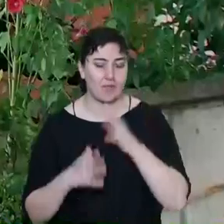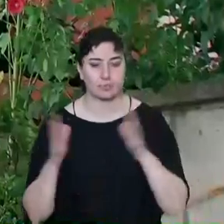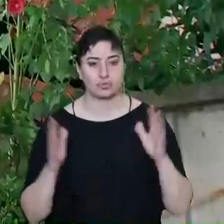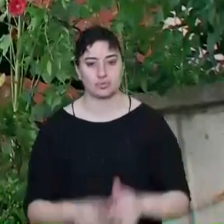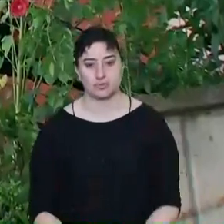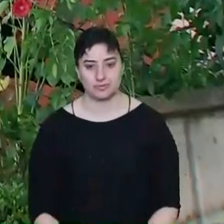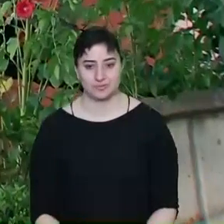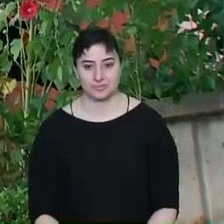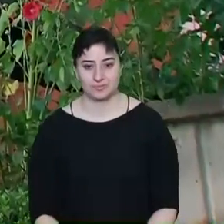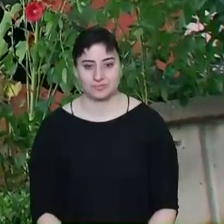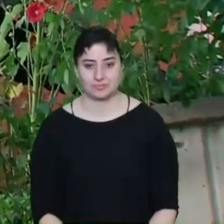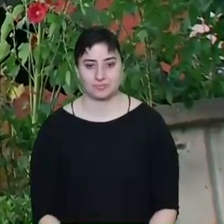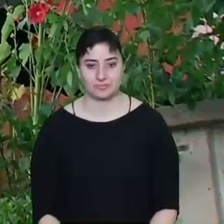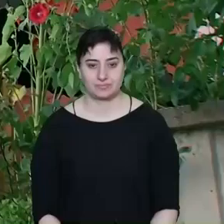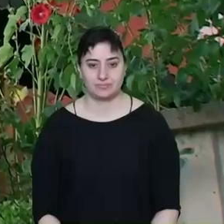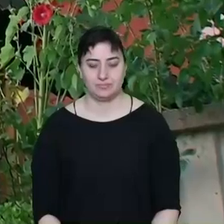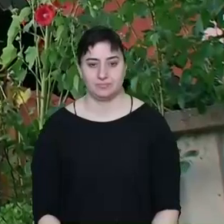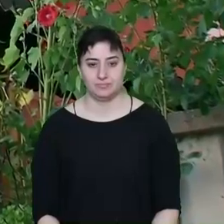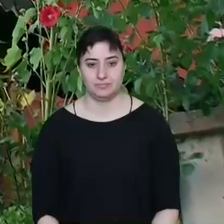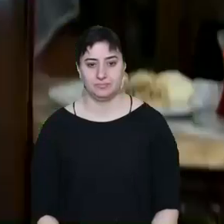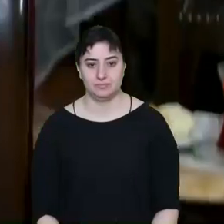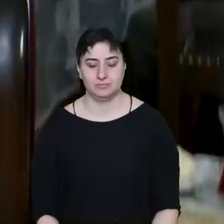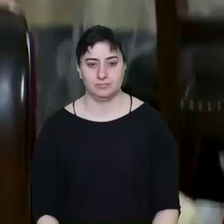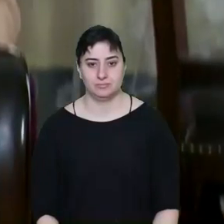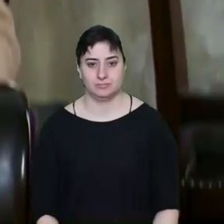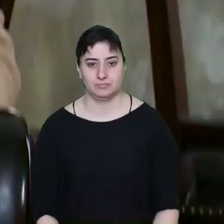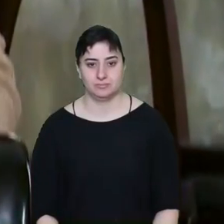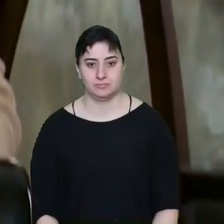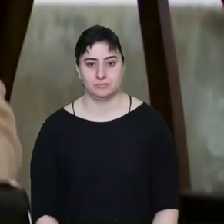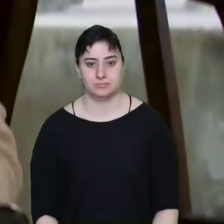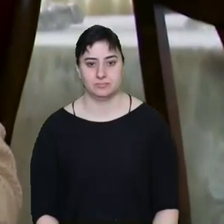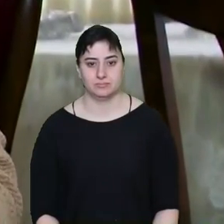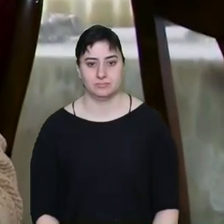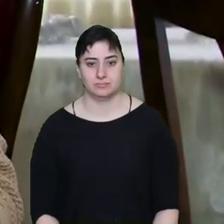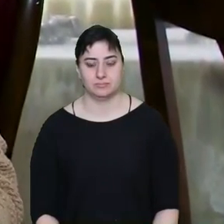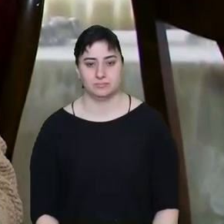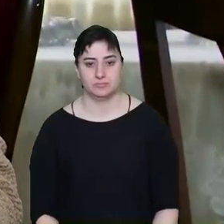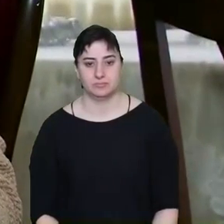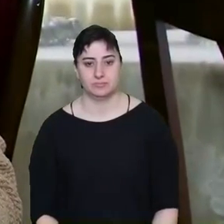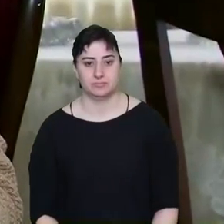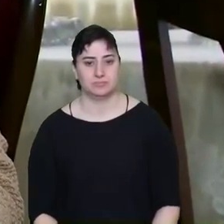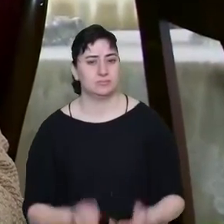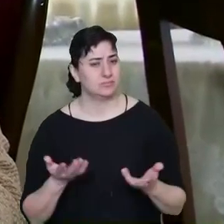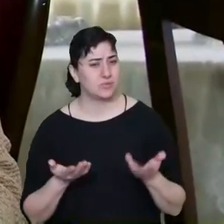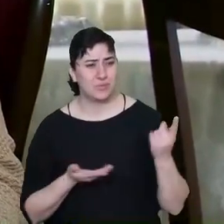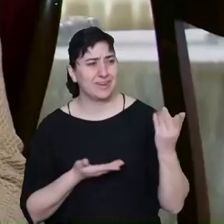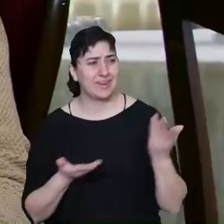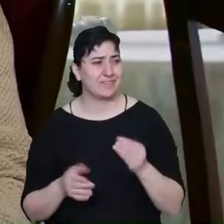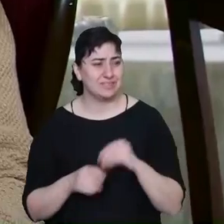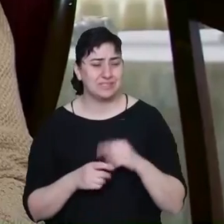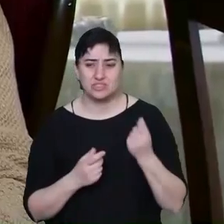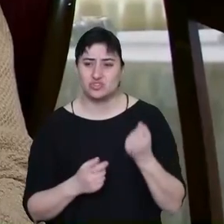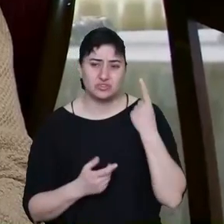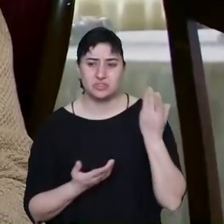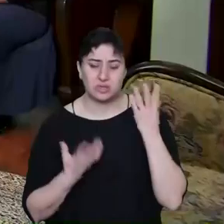Fener! Mahmut'la Badire'nin yaşadığı kırmızı ev, Mahmut salonda oturuyor gergin. Allah'ım yarabbim, bu davet meselesi